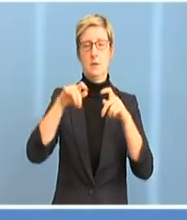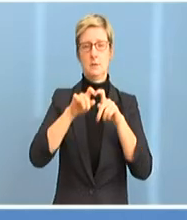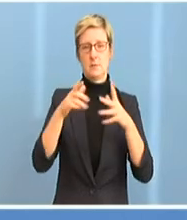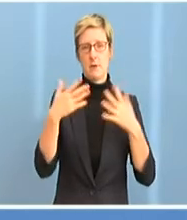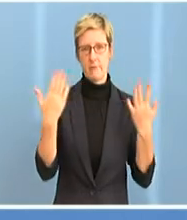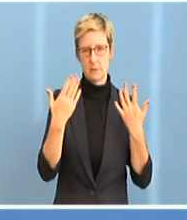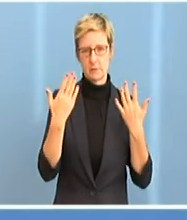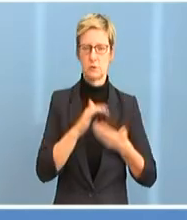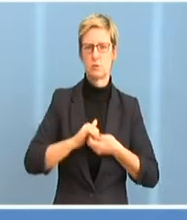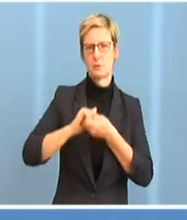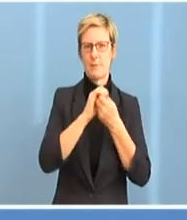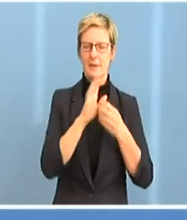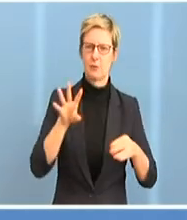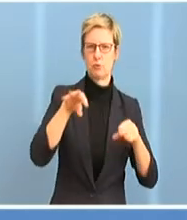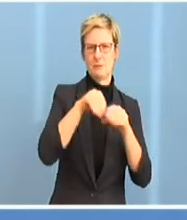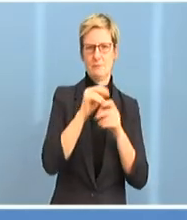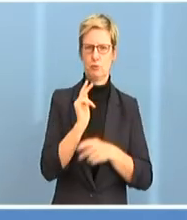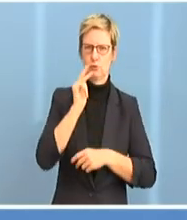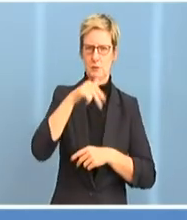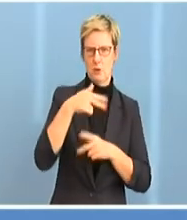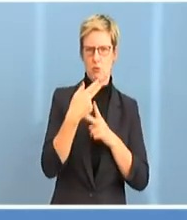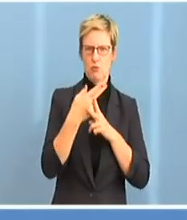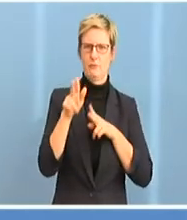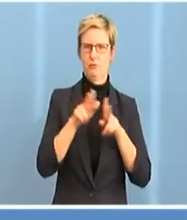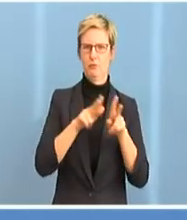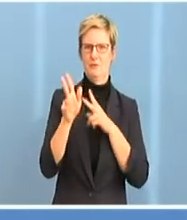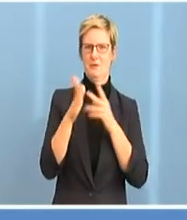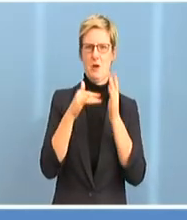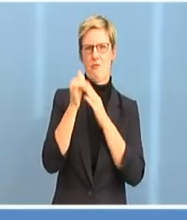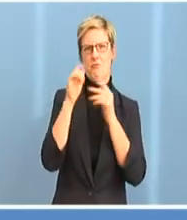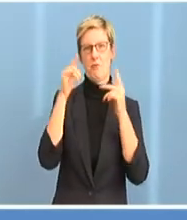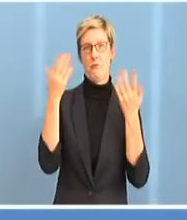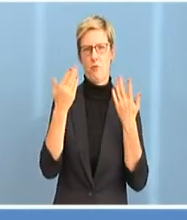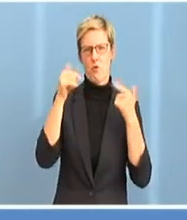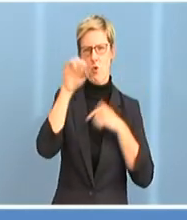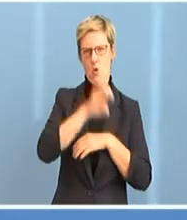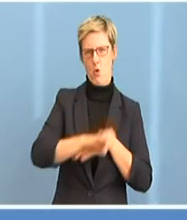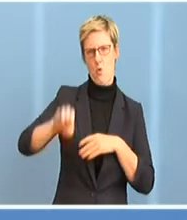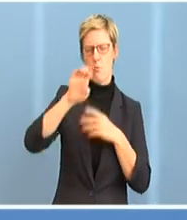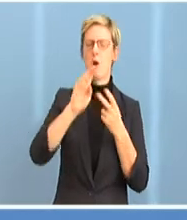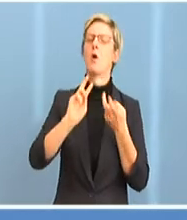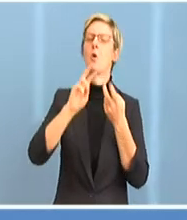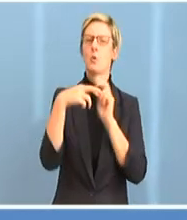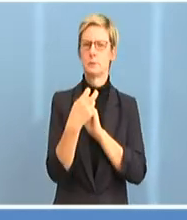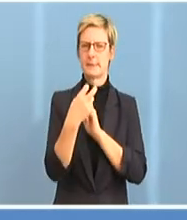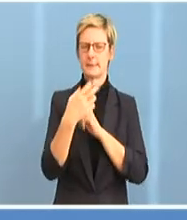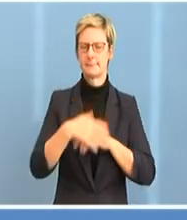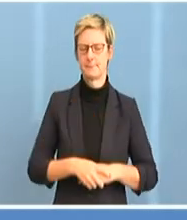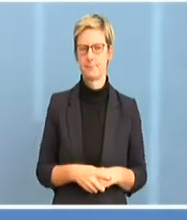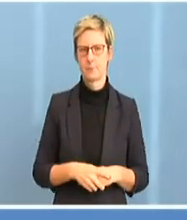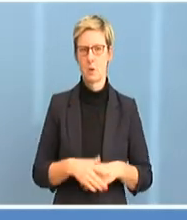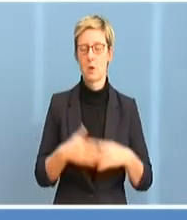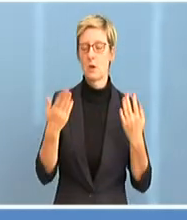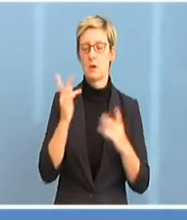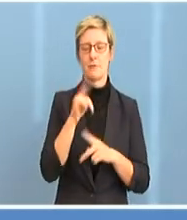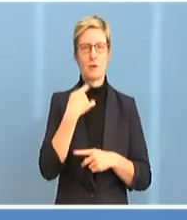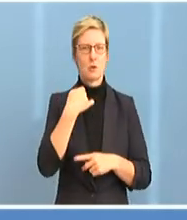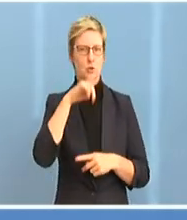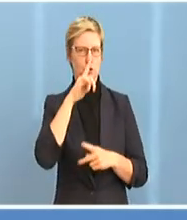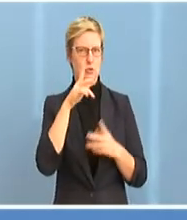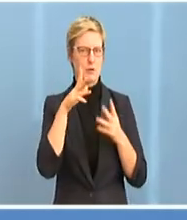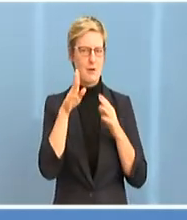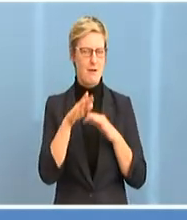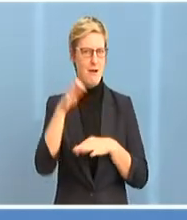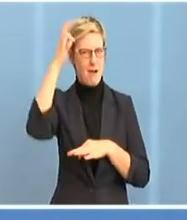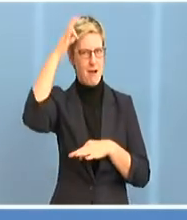einen inklusiven sozialen und wirtschaftlichen Aufbau Europas umsetzen. Und im Zuge unserer deutschen Ratspräsidentschaft nehmen